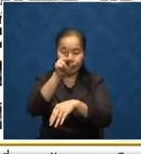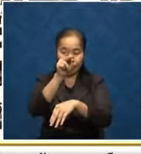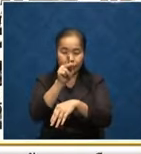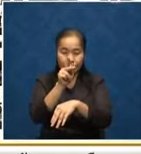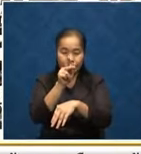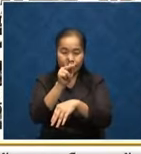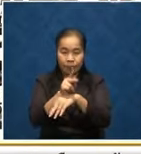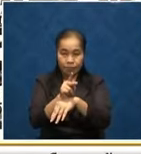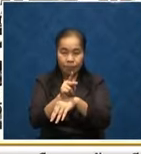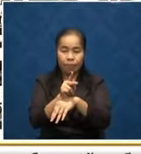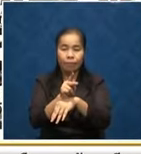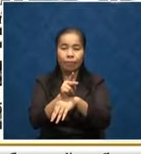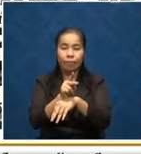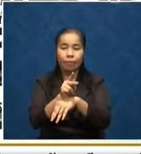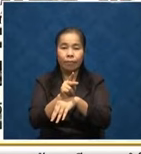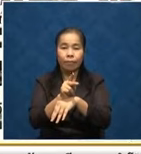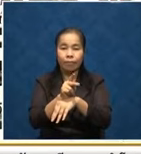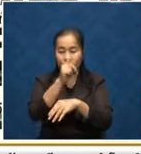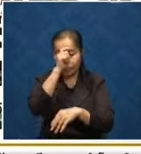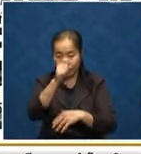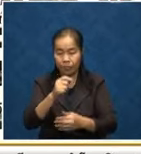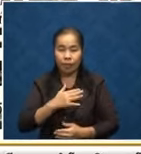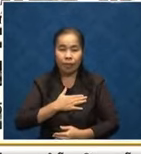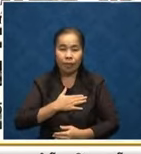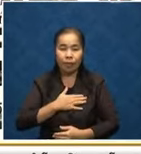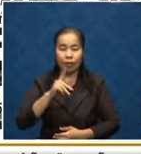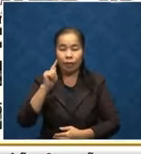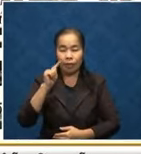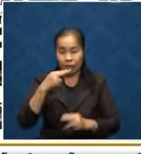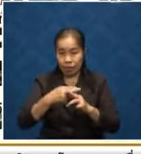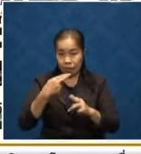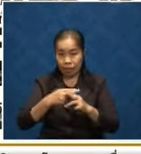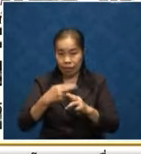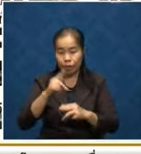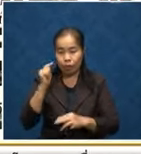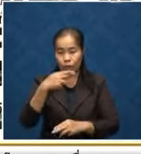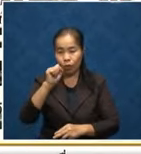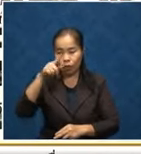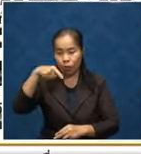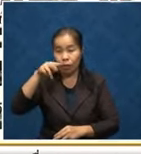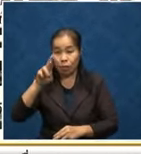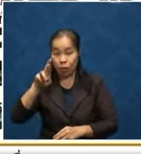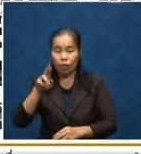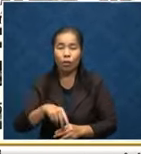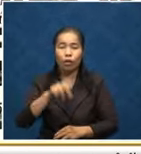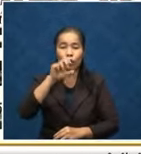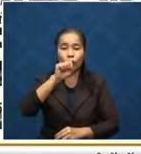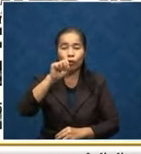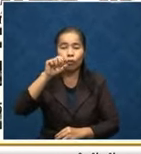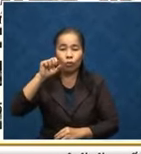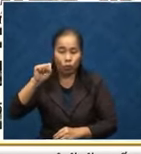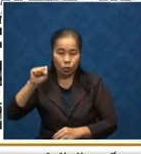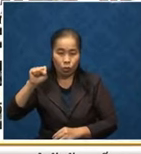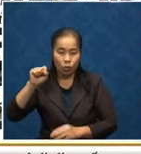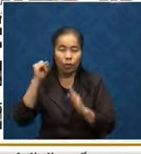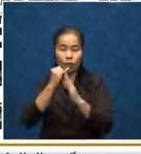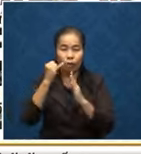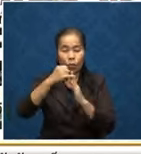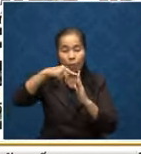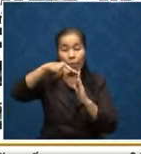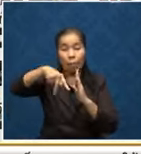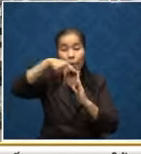ท่านประธานสภาที่เคารพผมนายทศพรเสรีรักษ์สมาชิกสภาผู้แทนราษฎรจังหวัดแ